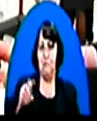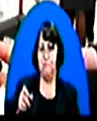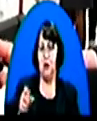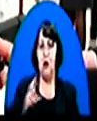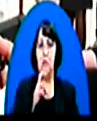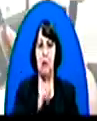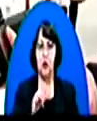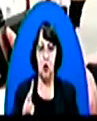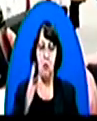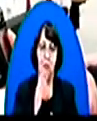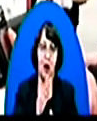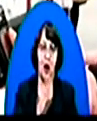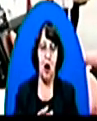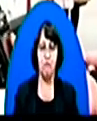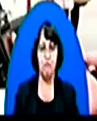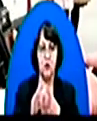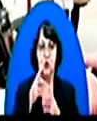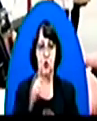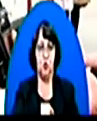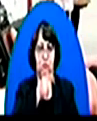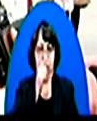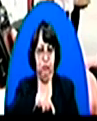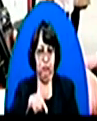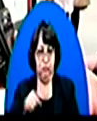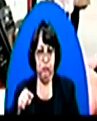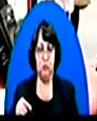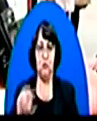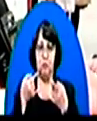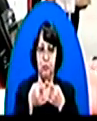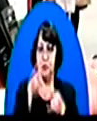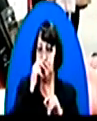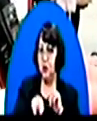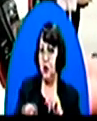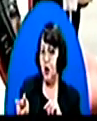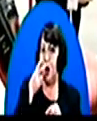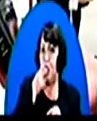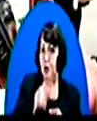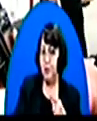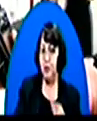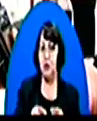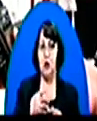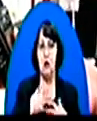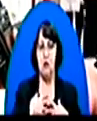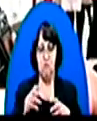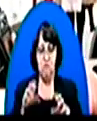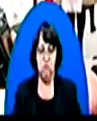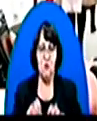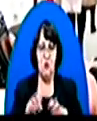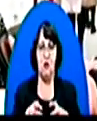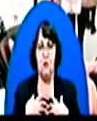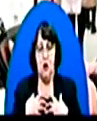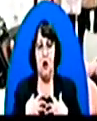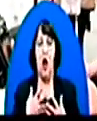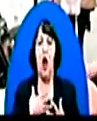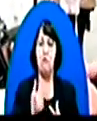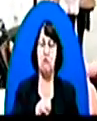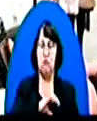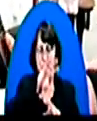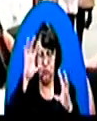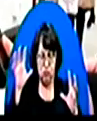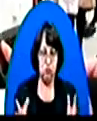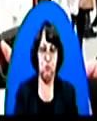цахилгаан бичлэгтэй, мөн дефибриллятор, за түүнээс гадна хяналтын монитор, амьсгалын аппарат гэдэг ийж бүрэн тоноглогдсон ийм